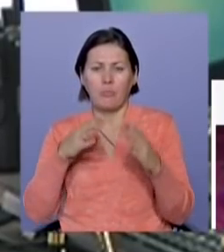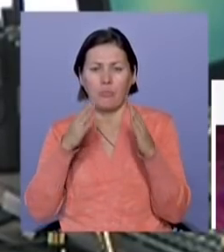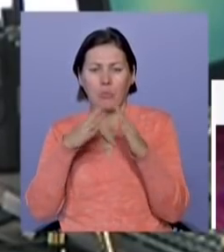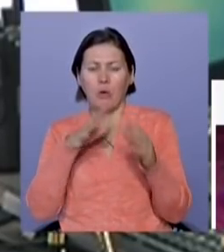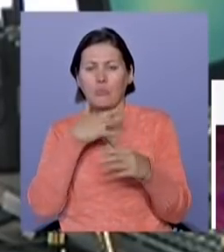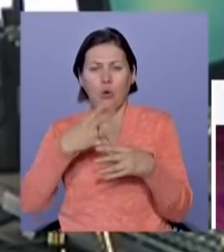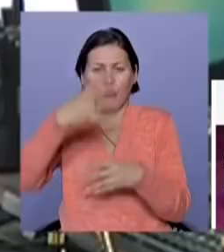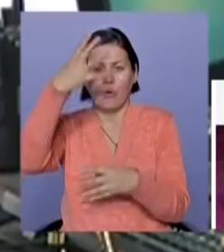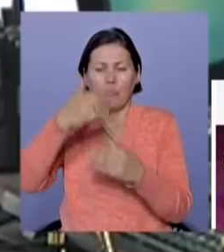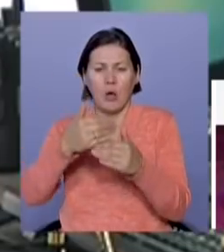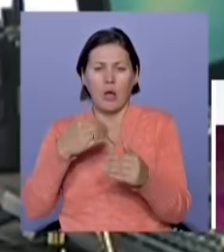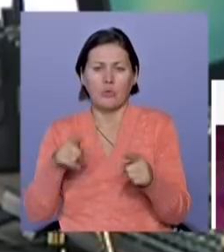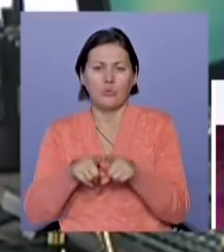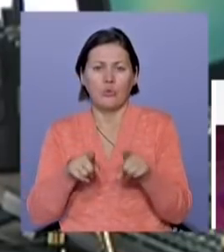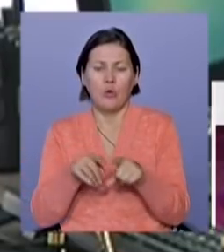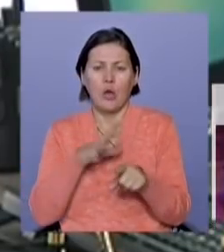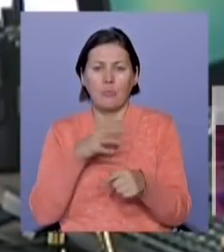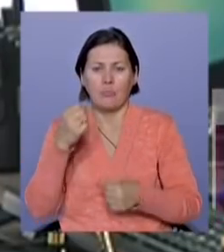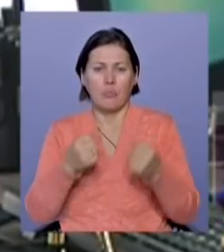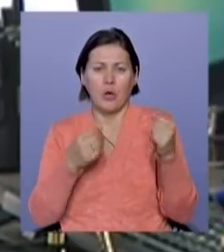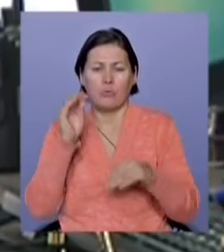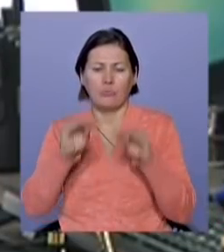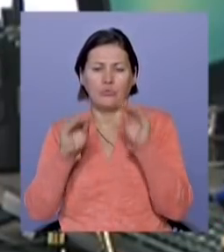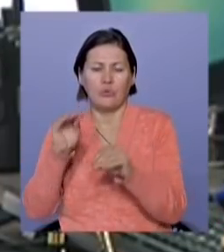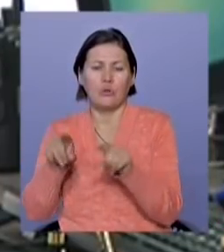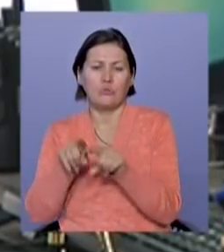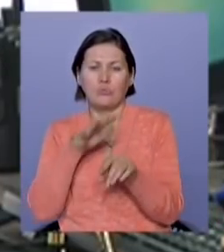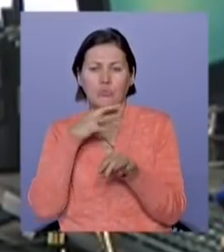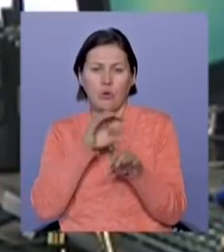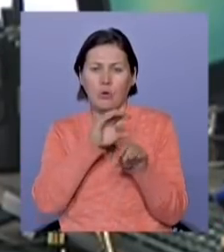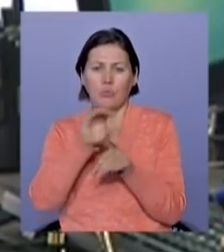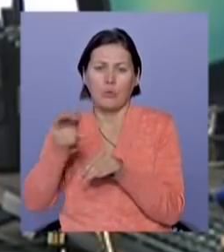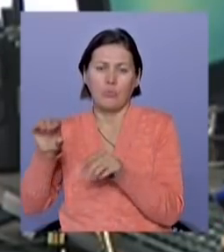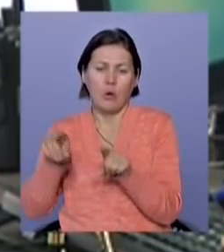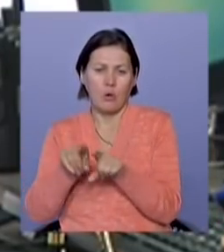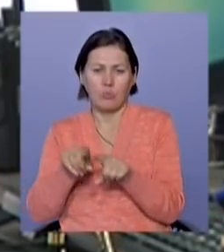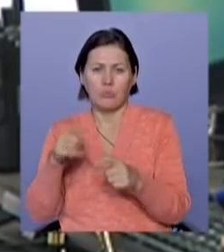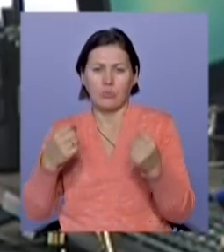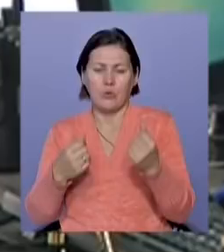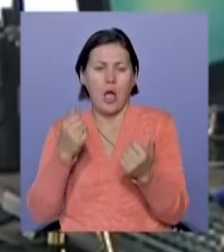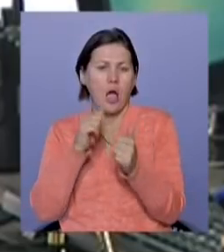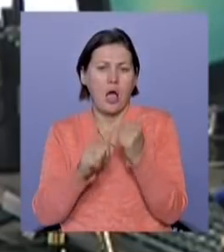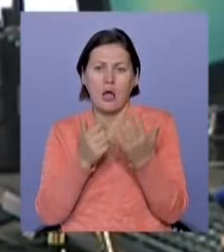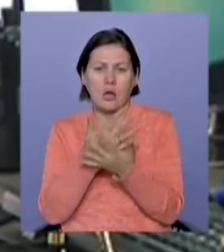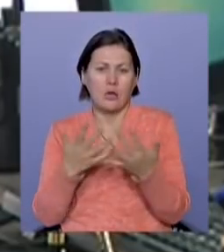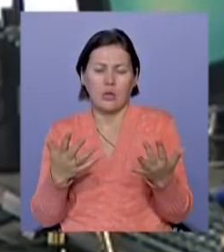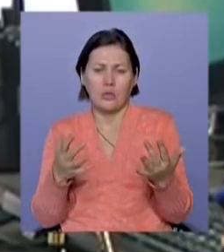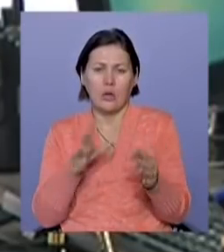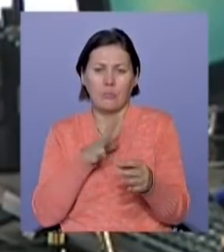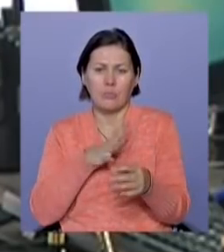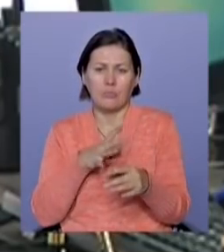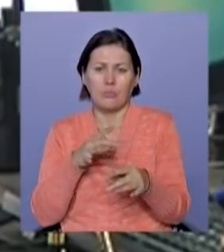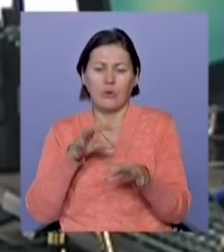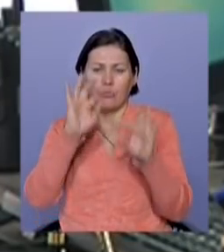көп қабатты үйлердің алдында машиналар қойып тастайды. Енді ол әр жедел